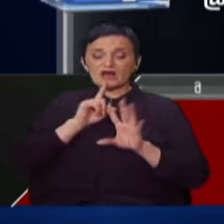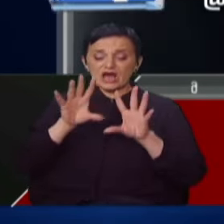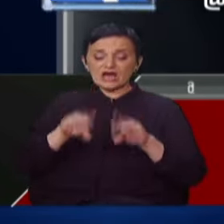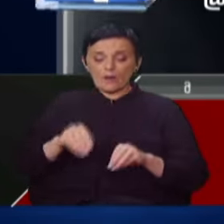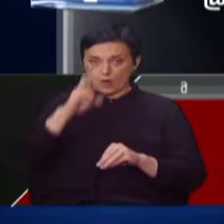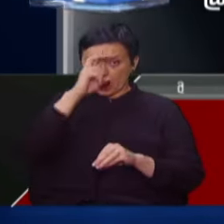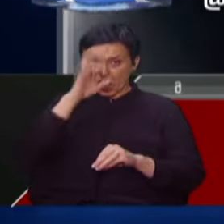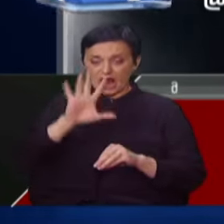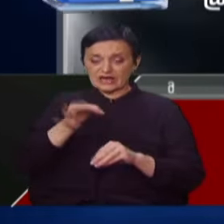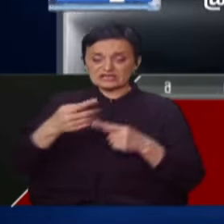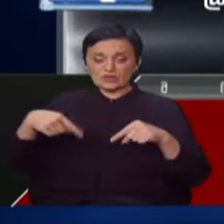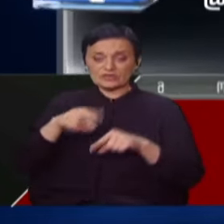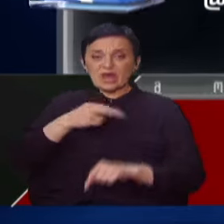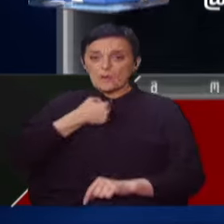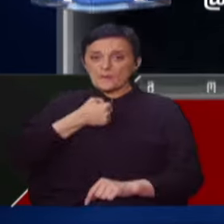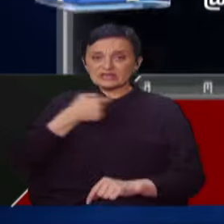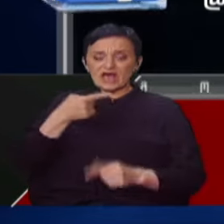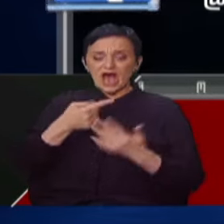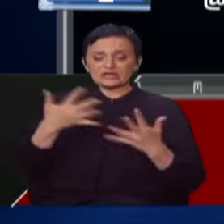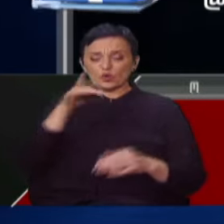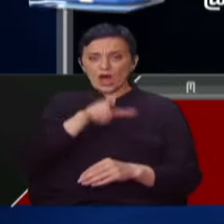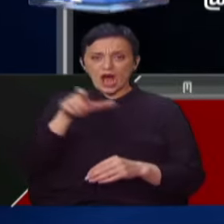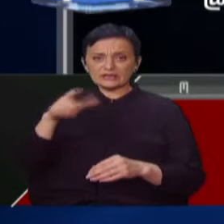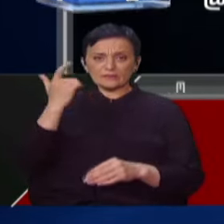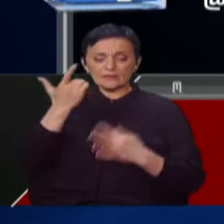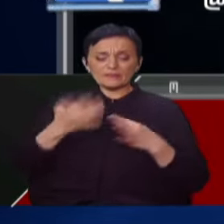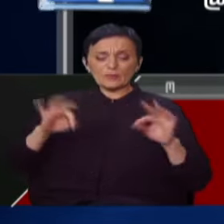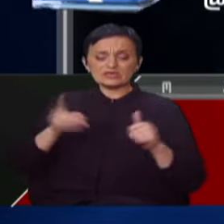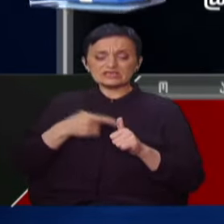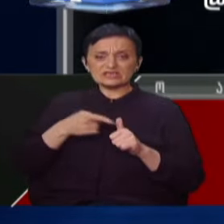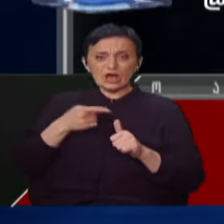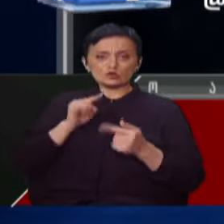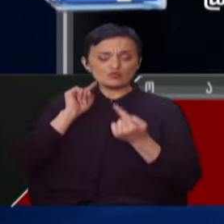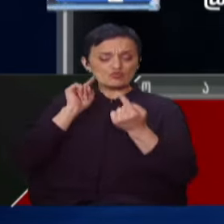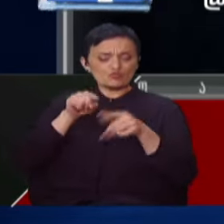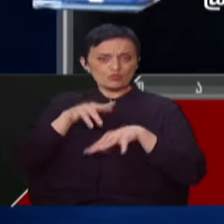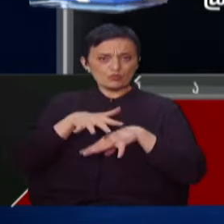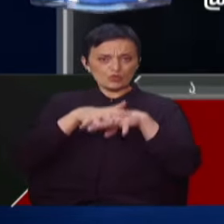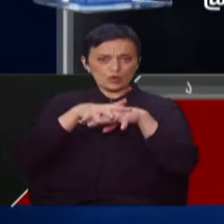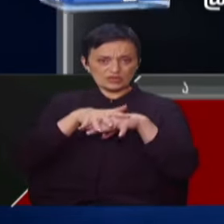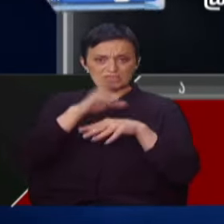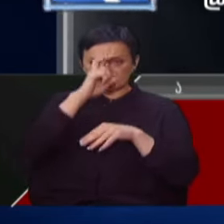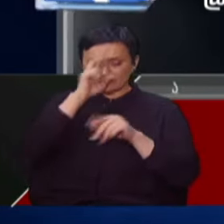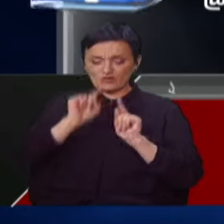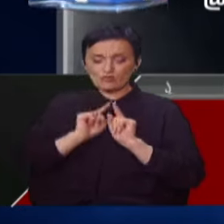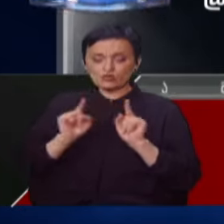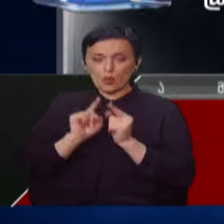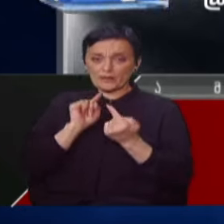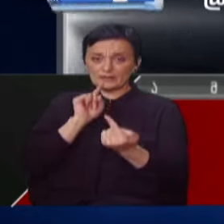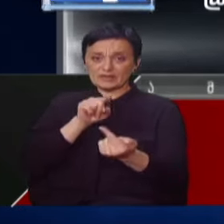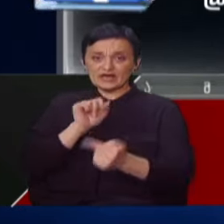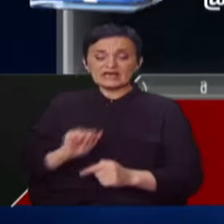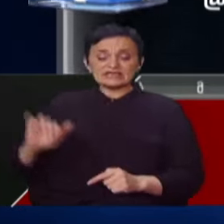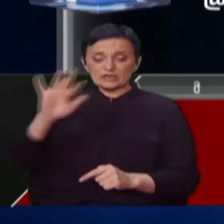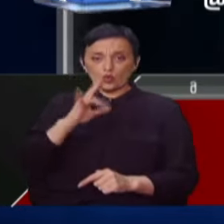სამოქალაქო საზოგადოება და მედია. ათასობით ადამიანი დემოკრატიის სახელით გამოთქვამს პროტესტს სამთავრობო პროპაგანდის წინააღმდეგ.